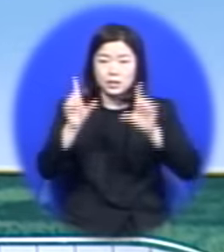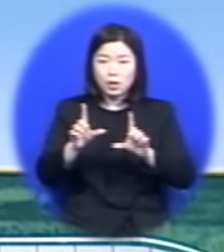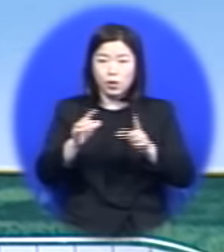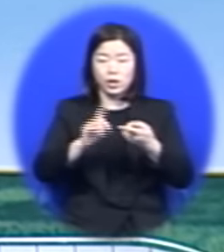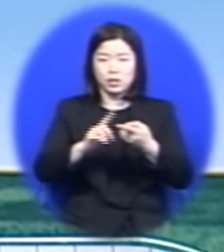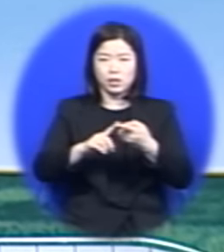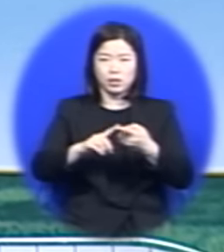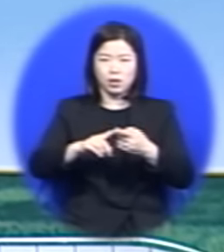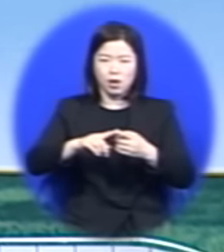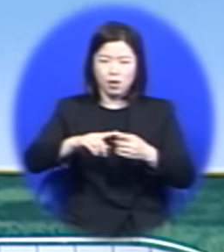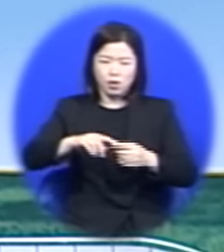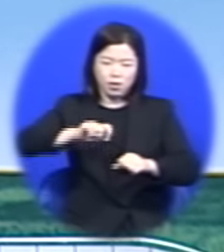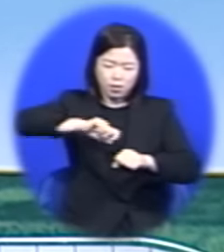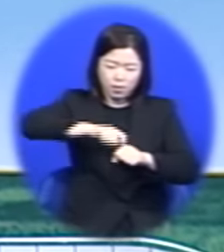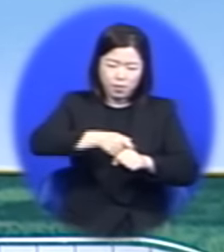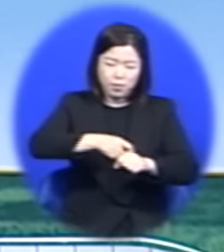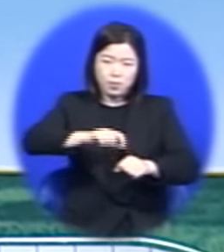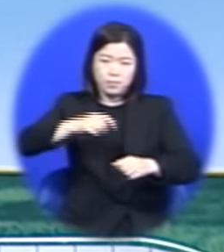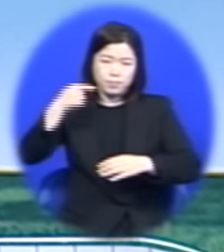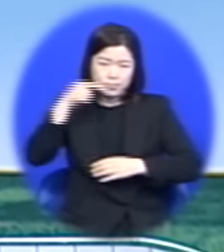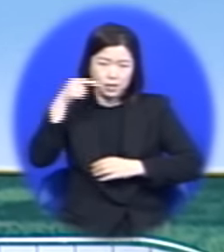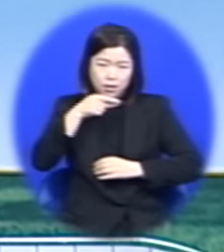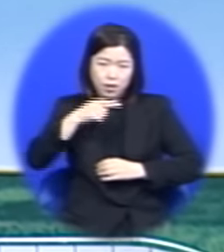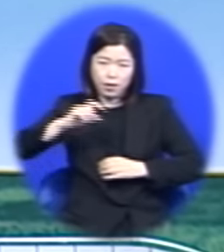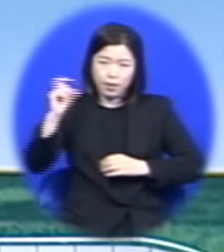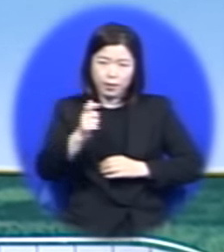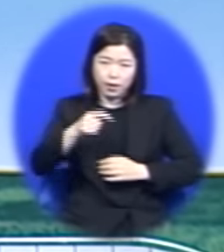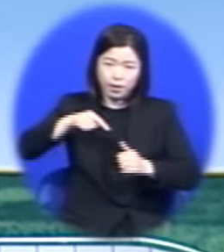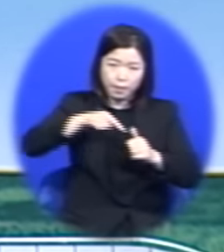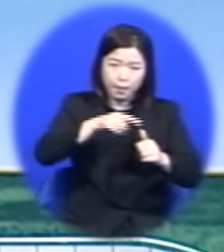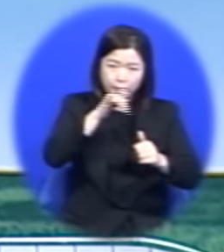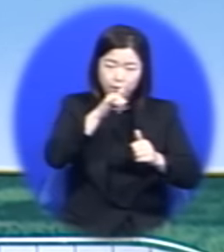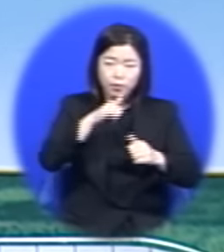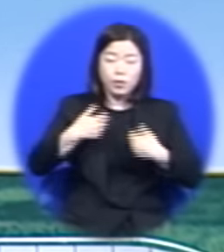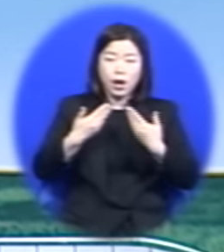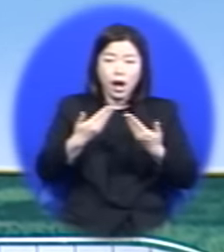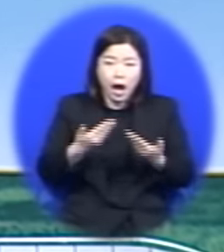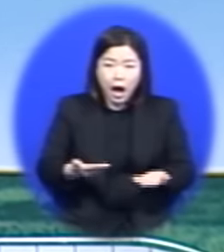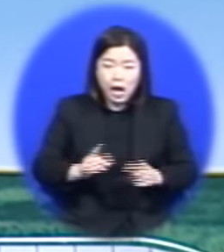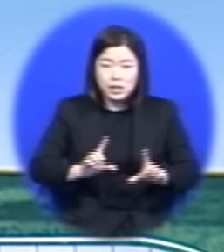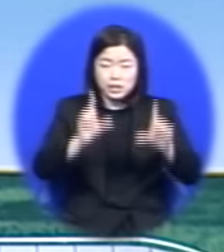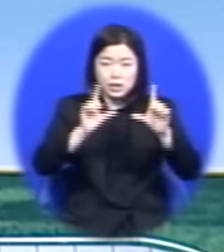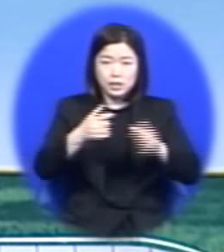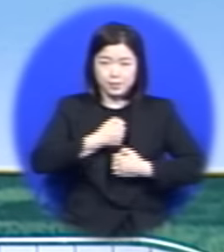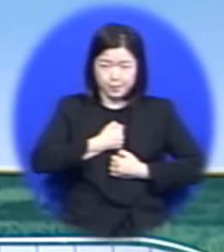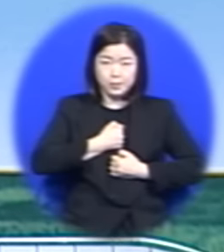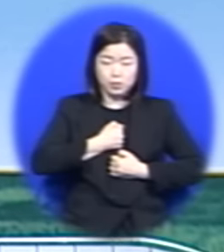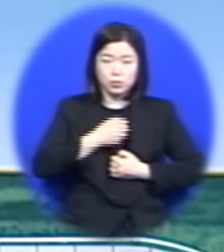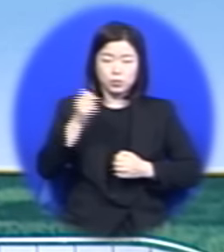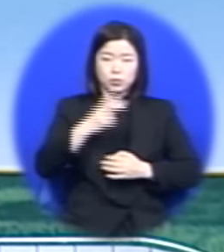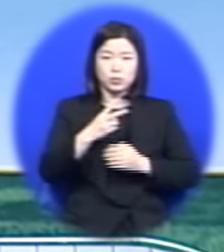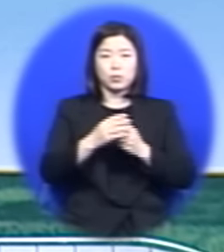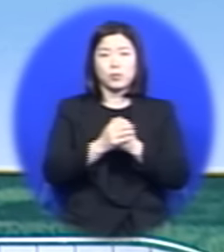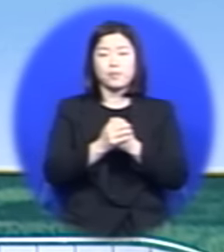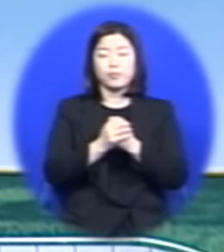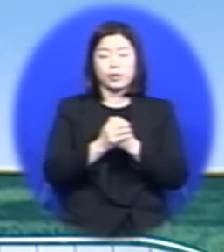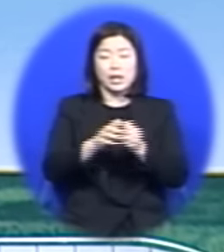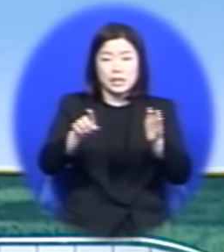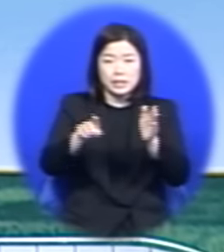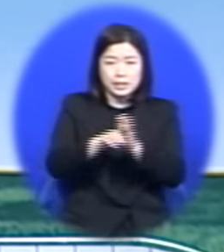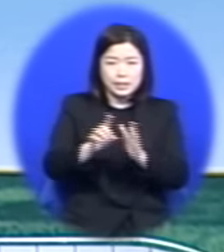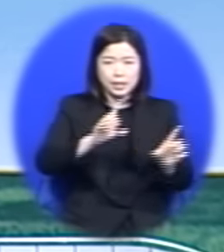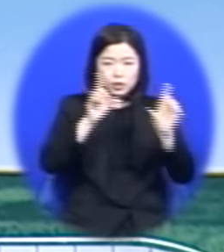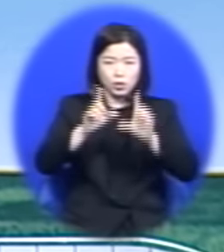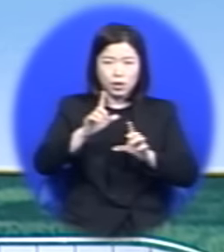굉장히 강요했습니다. 아주 철저하게 안식일을 지키고 그리고 신앙생활을 하도록